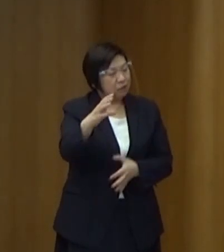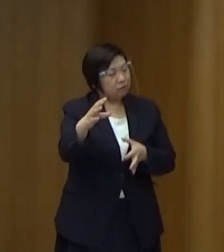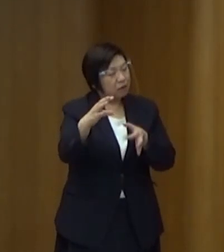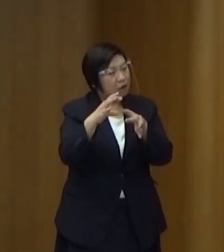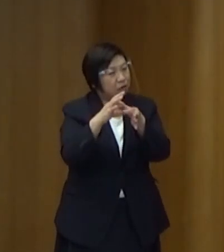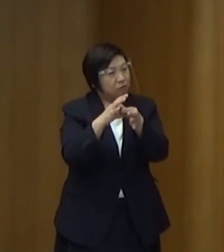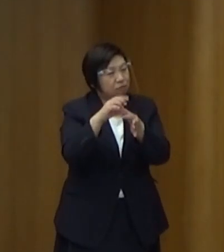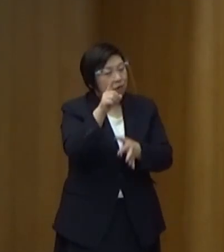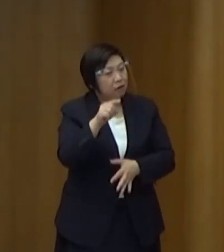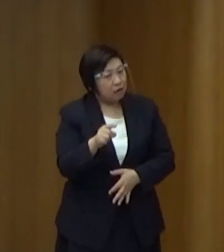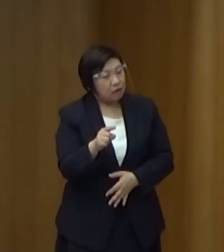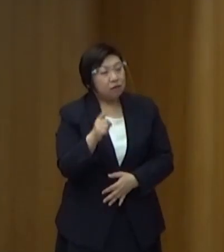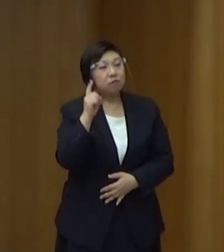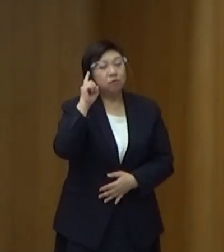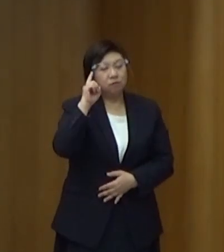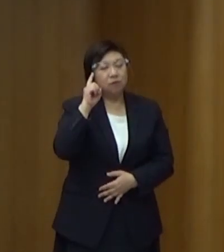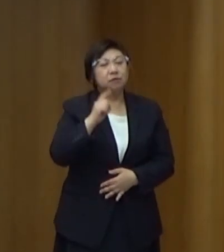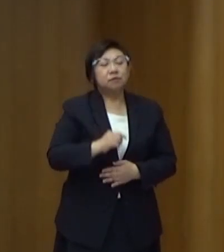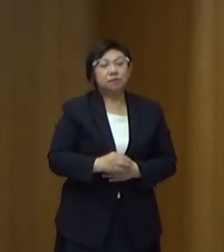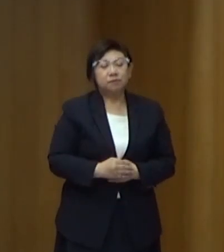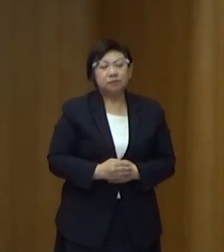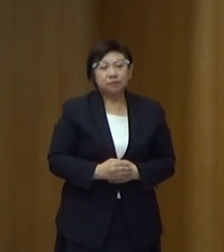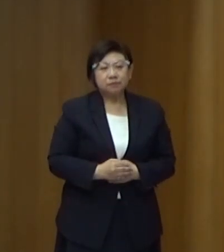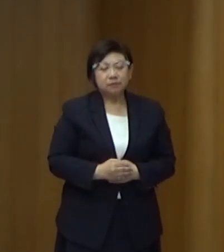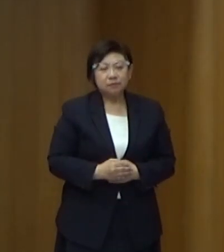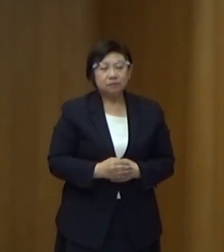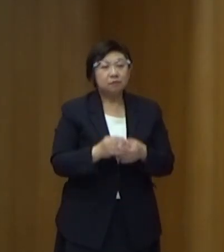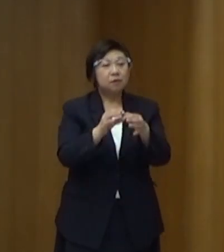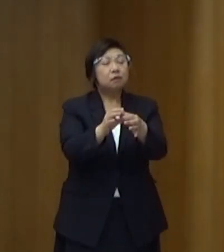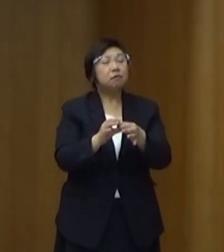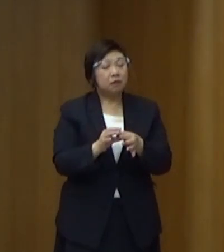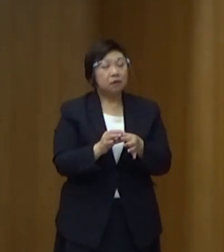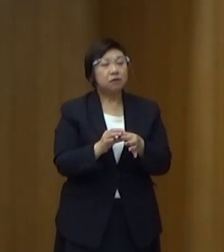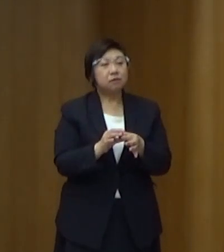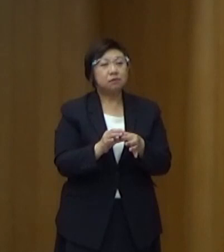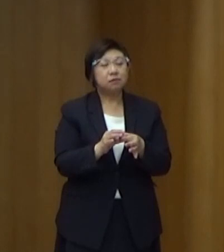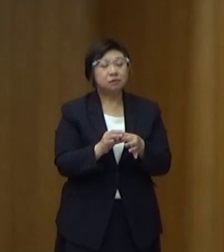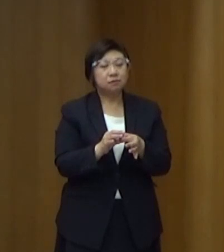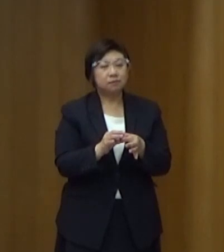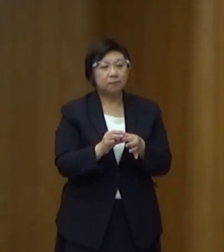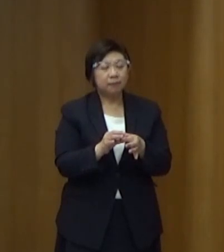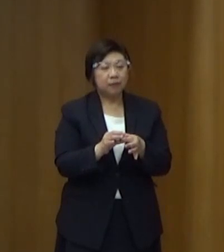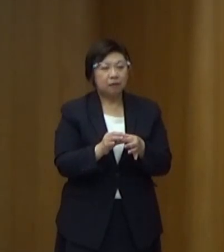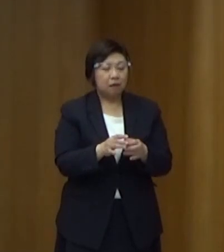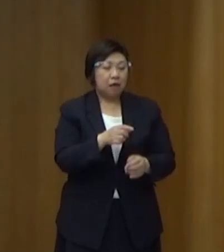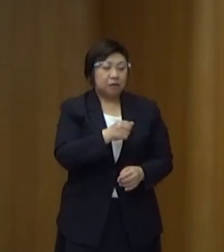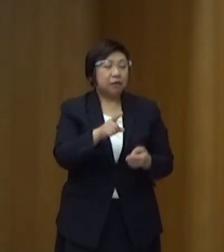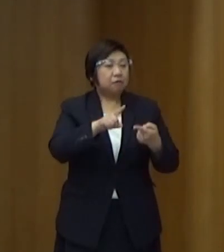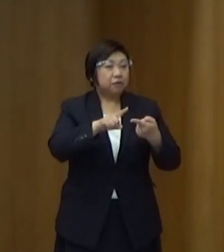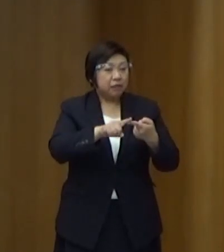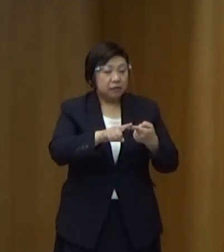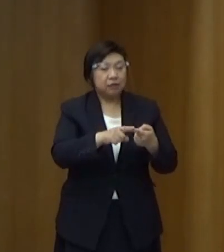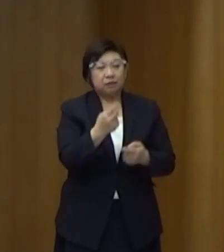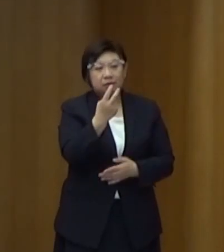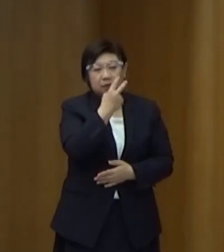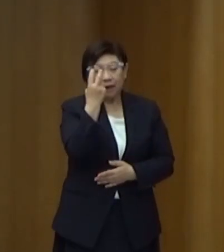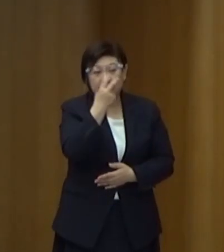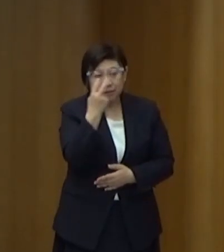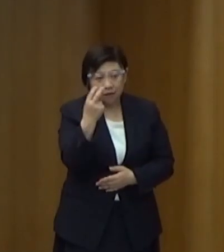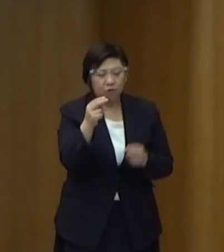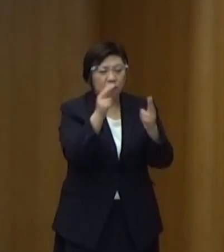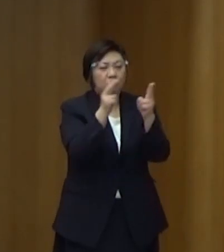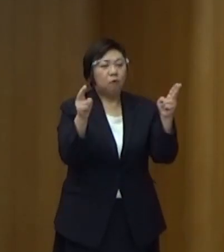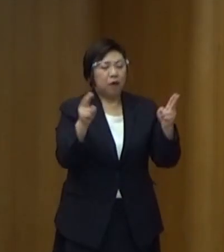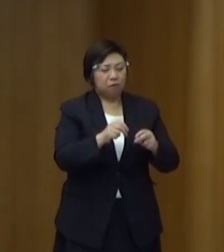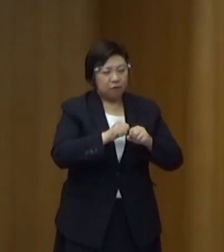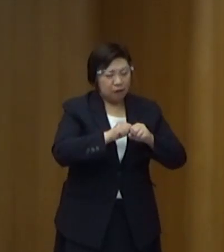なるのではないかということでありまして、ですからそういった意味では、積極的な検査を北海道においては